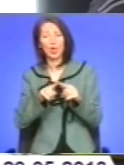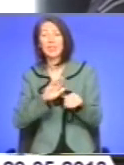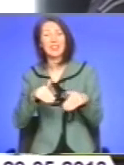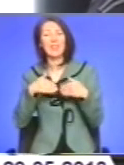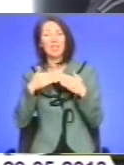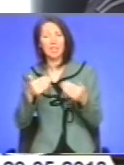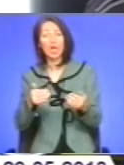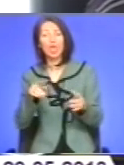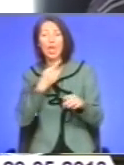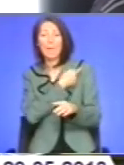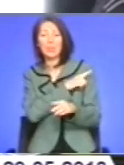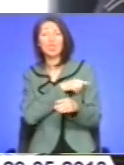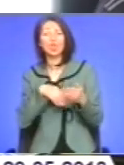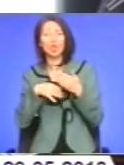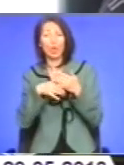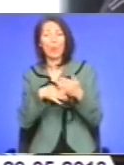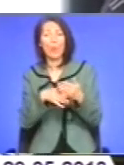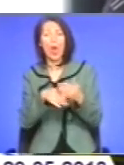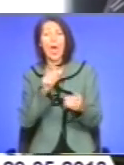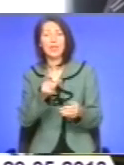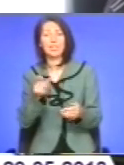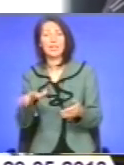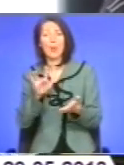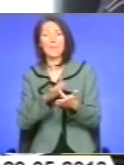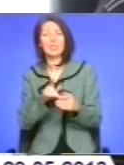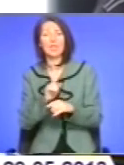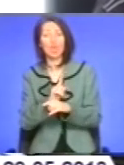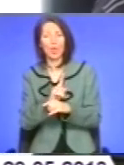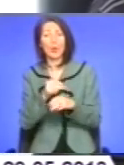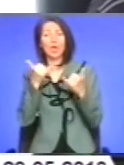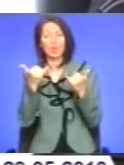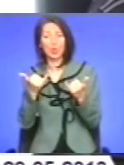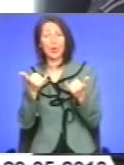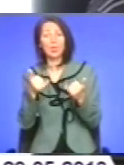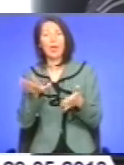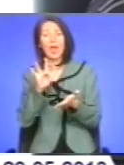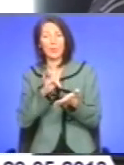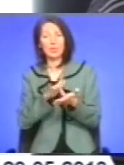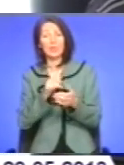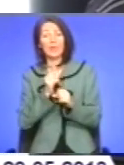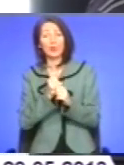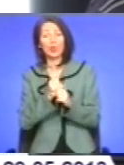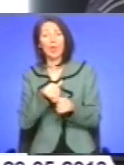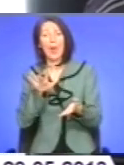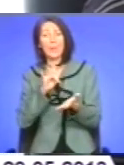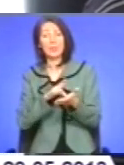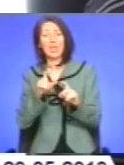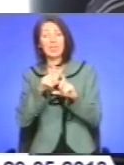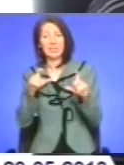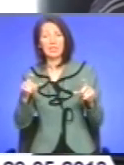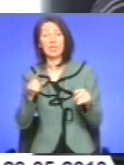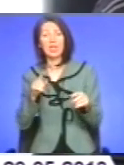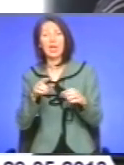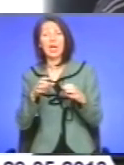невідкладної медичної допомоги жителям міста Тернополя. На сьогодні в місті функціонує міський заклад станція